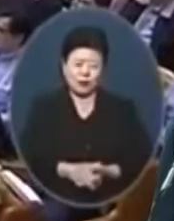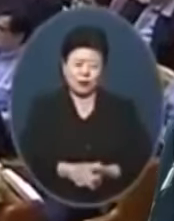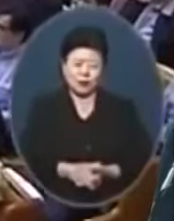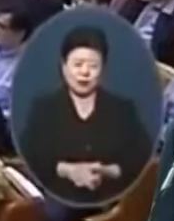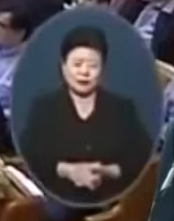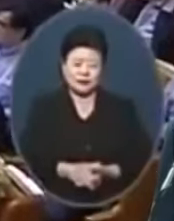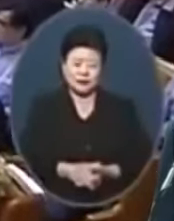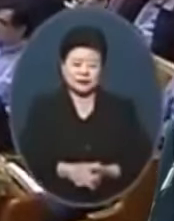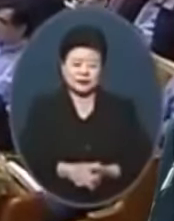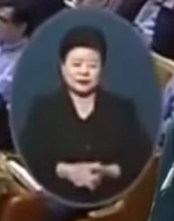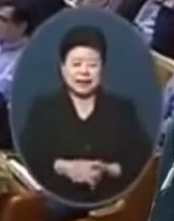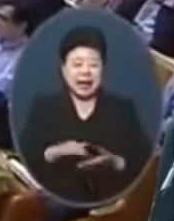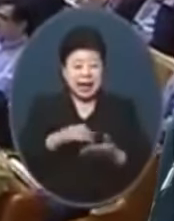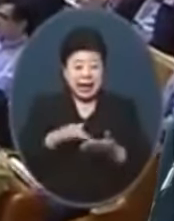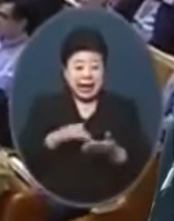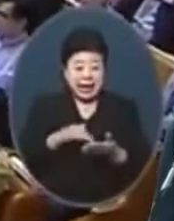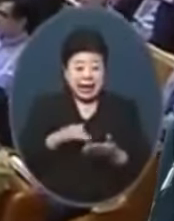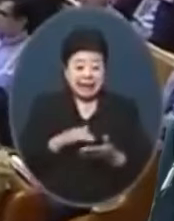증상별로 분류하여